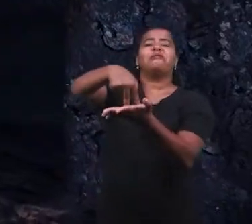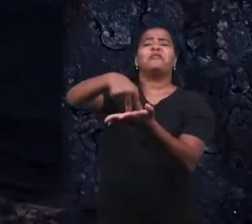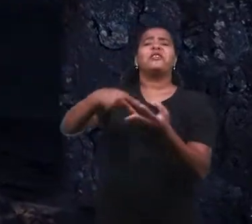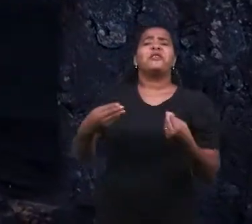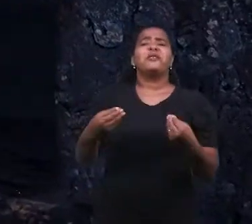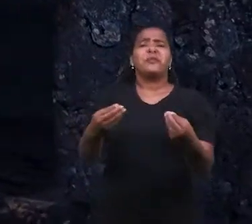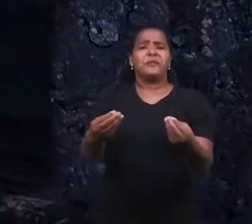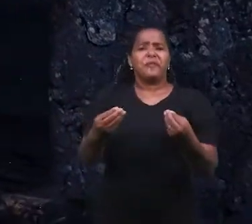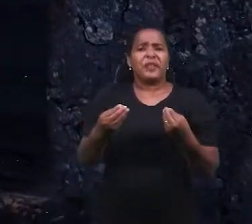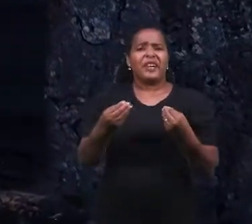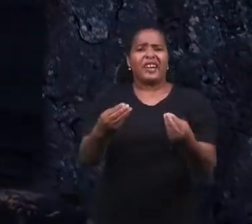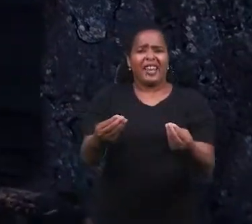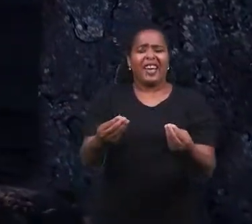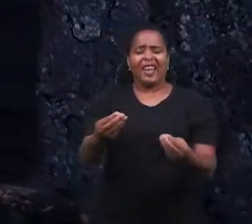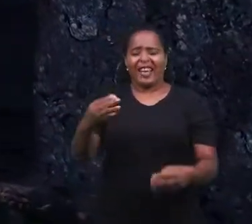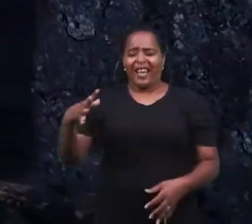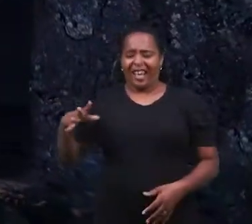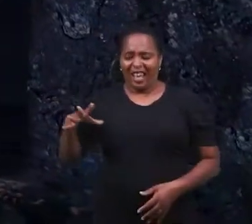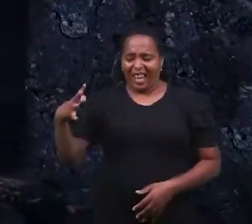ressuscitou,